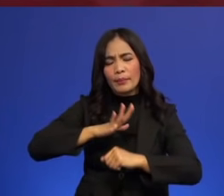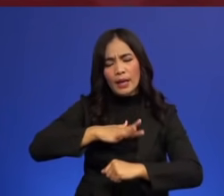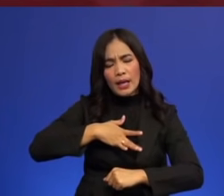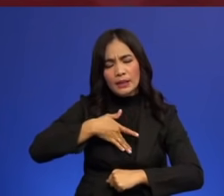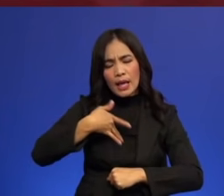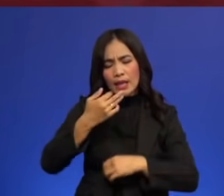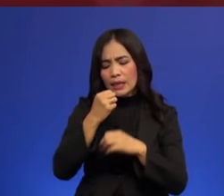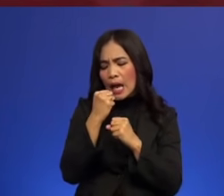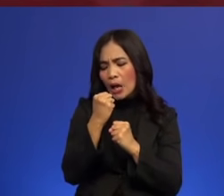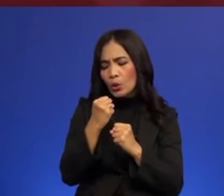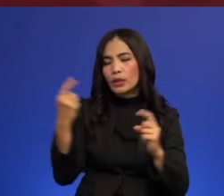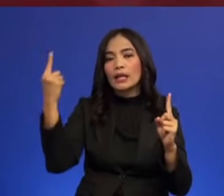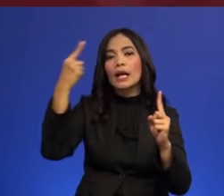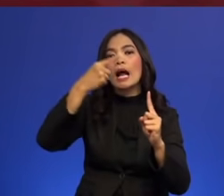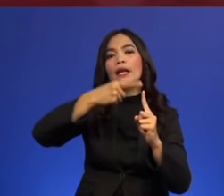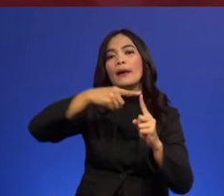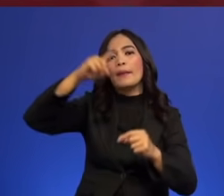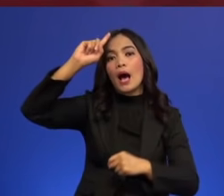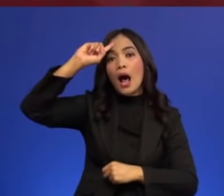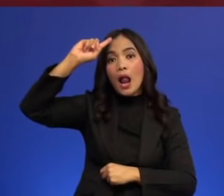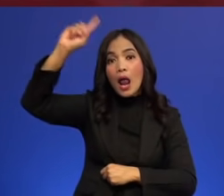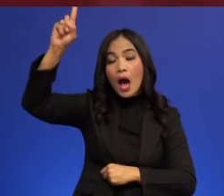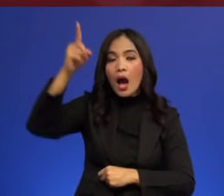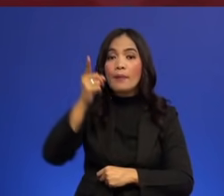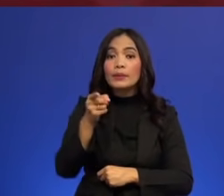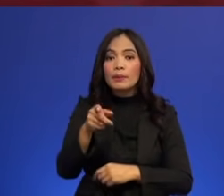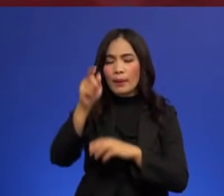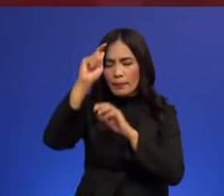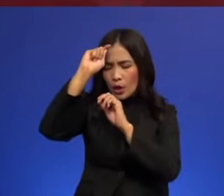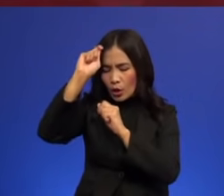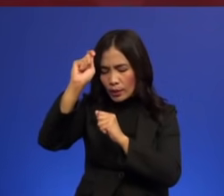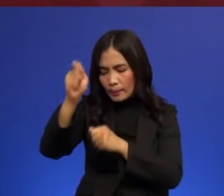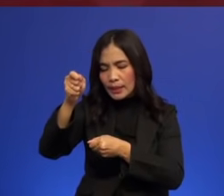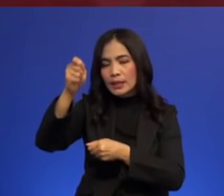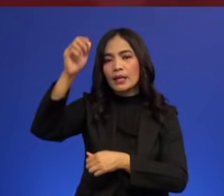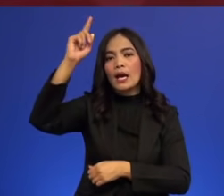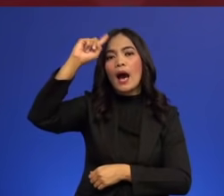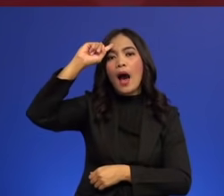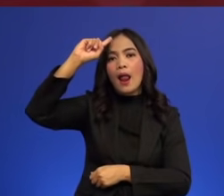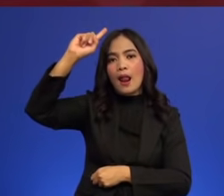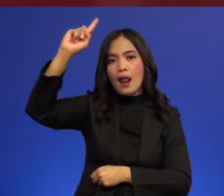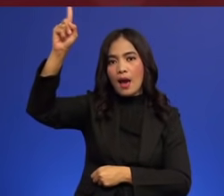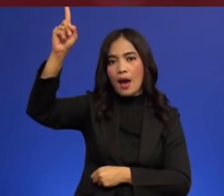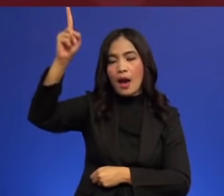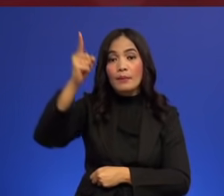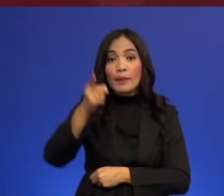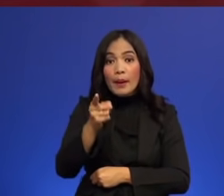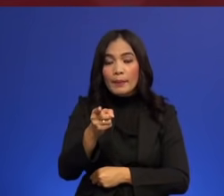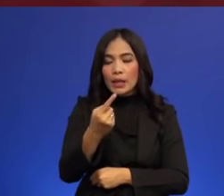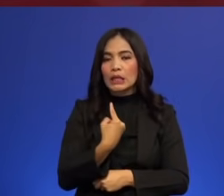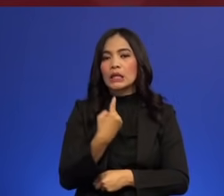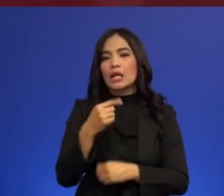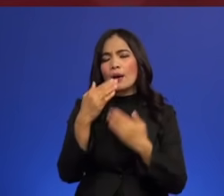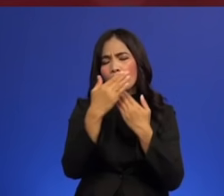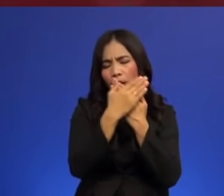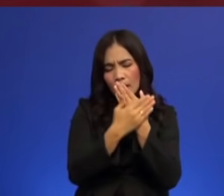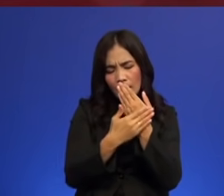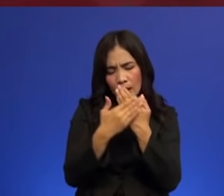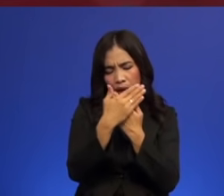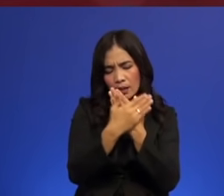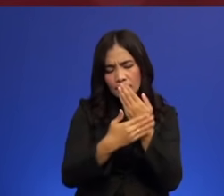perasaan takut akan Dia karena menghormati Dia dan tentu karena kita mengasihi